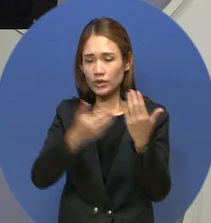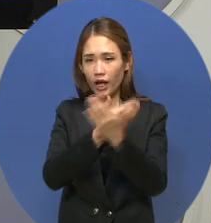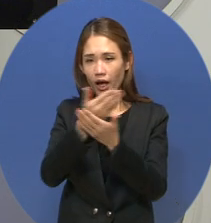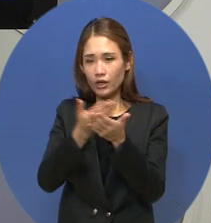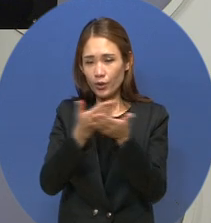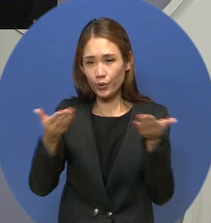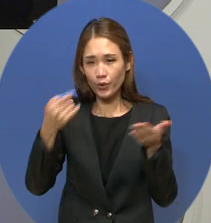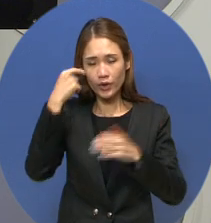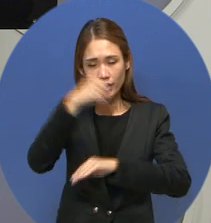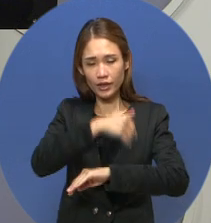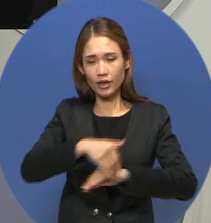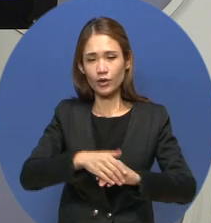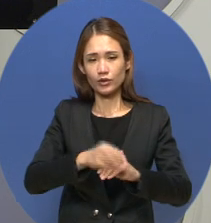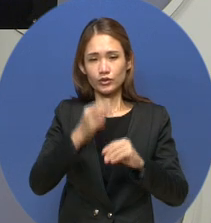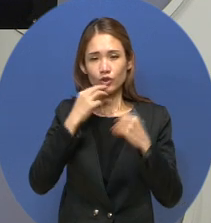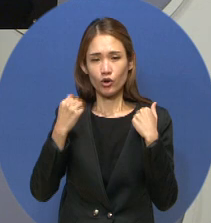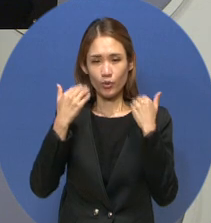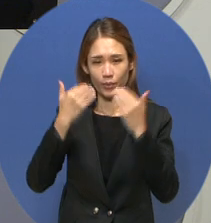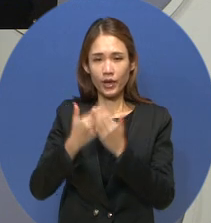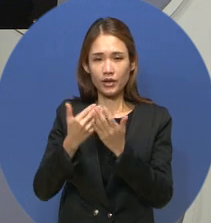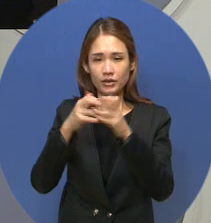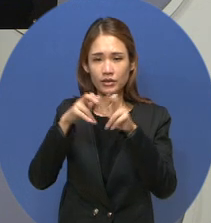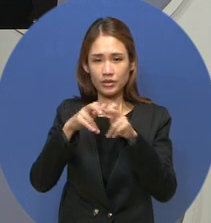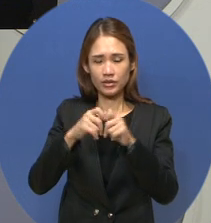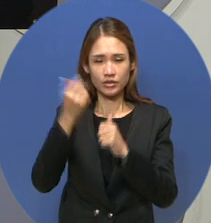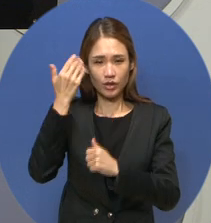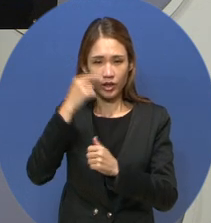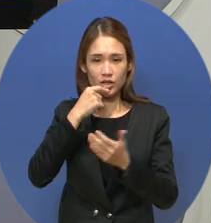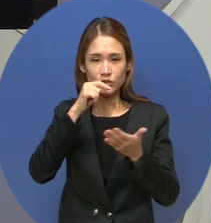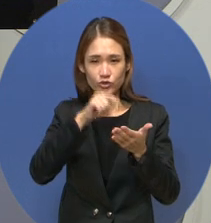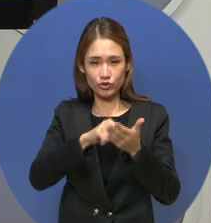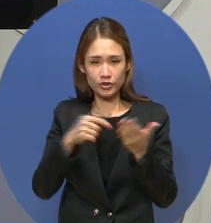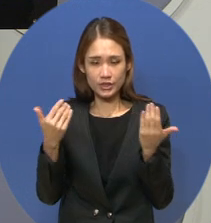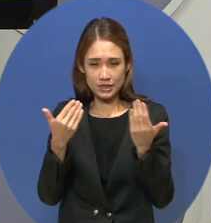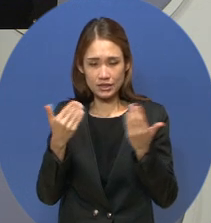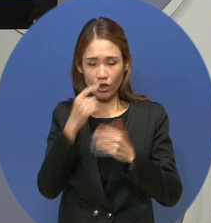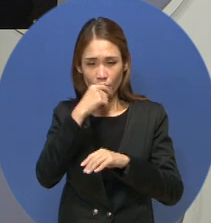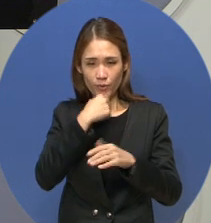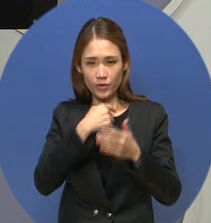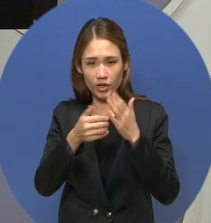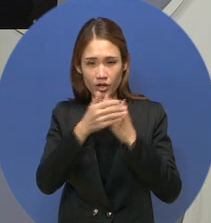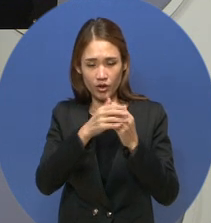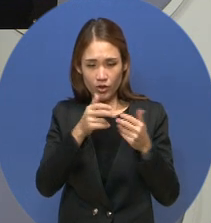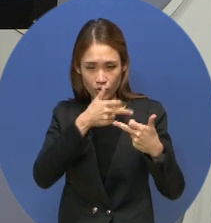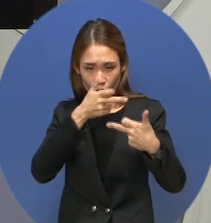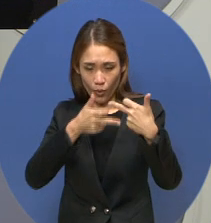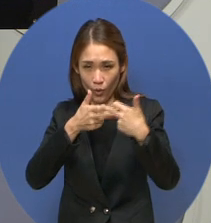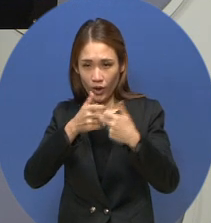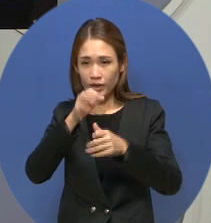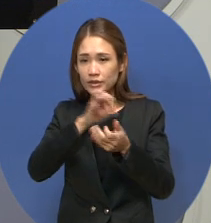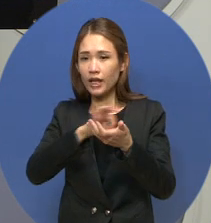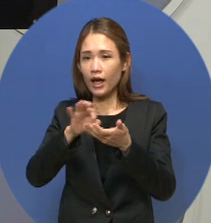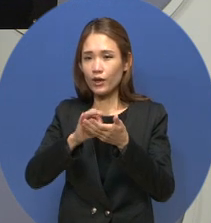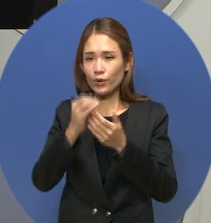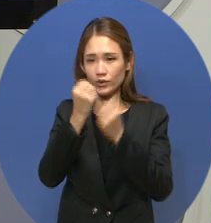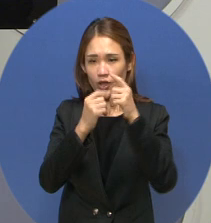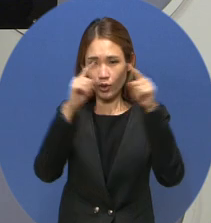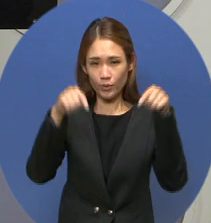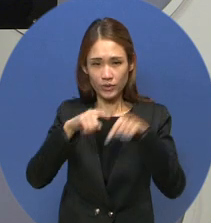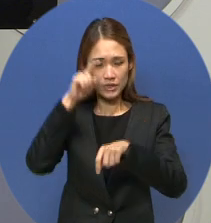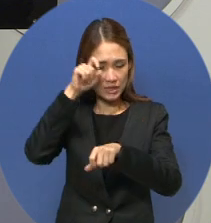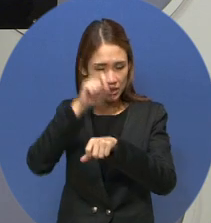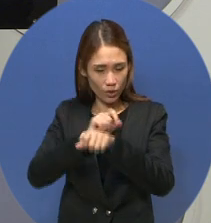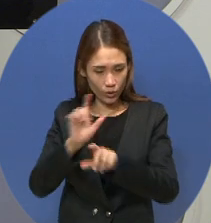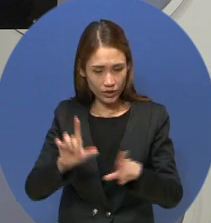인데요 서울 발달 센터 는 최근 알기 쉬운 직업 체험 동영상 설명서 세계 온 생활 시리즈 를 제작해